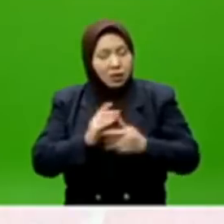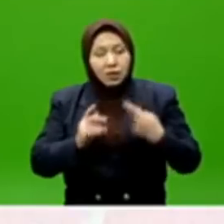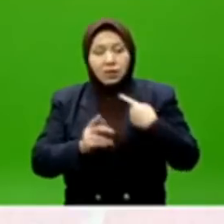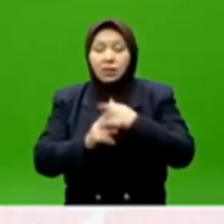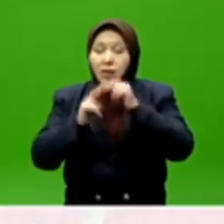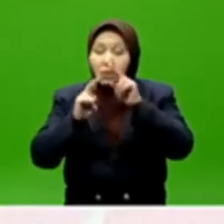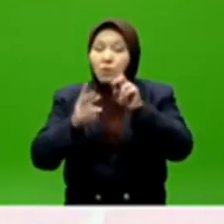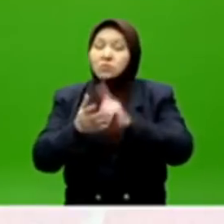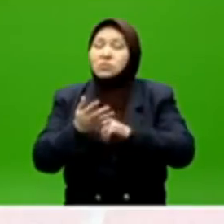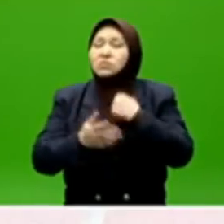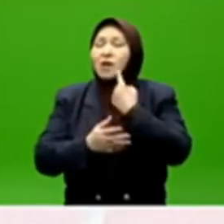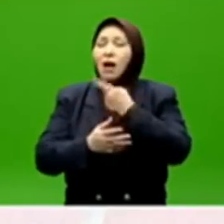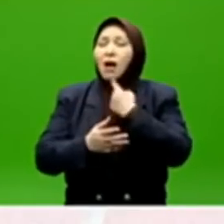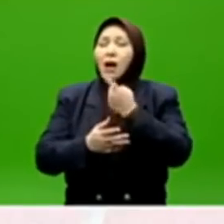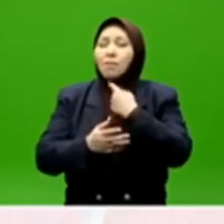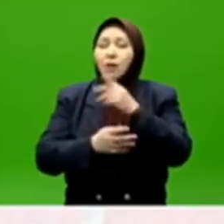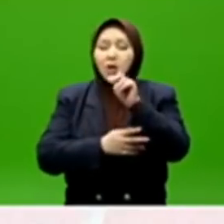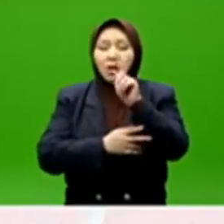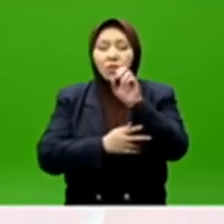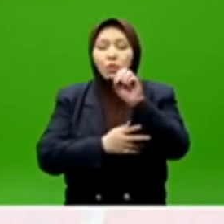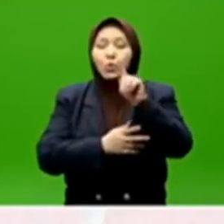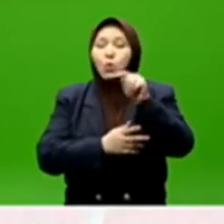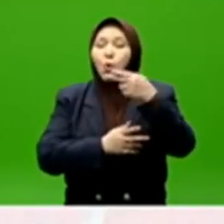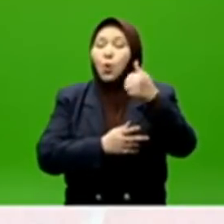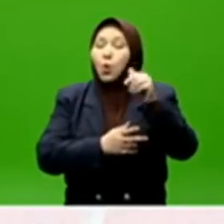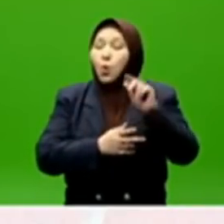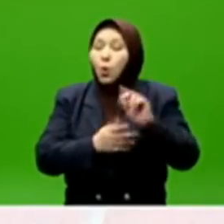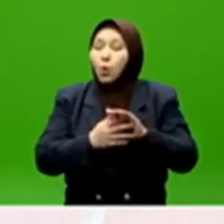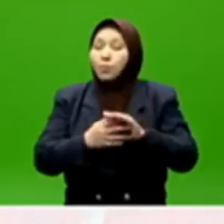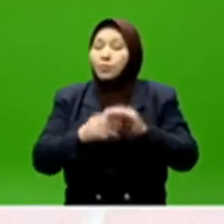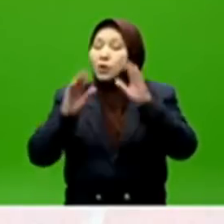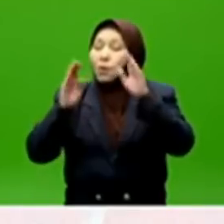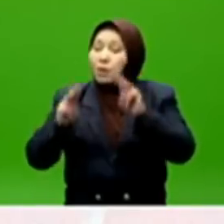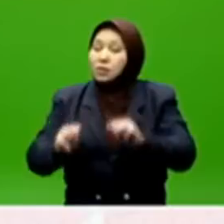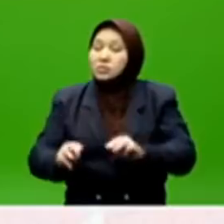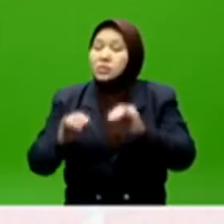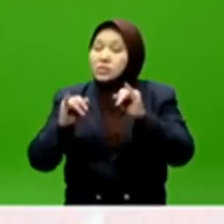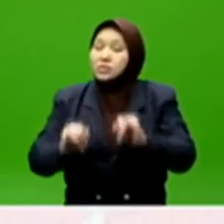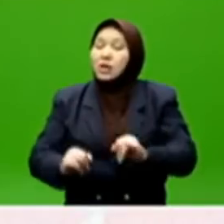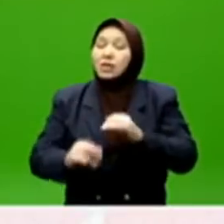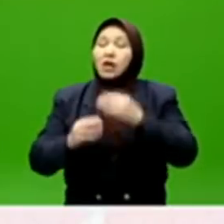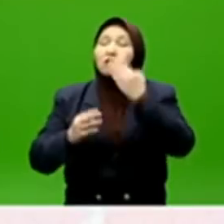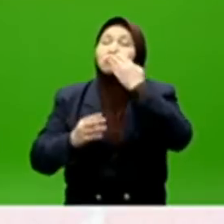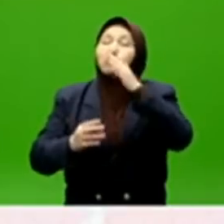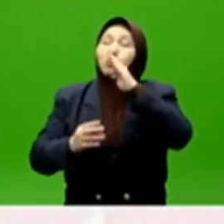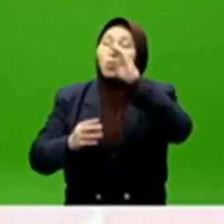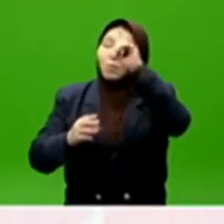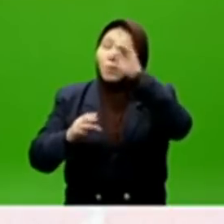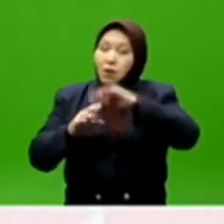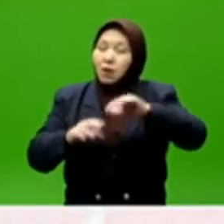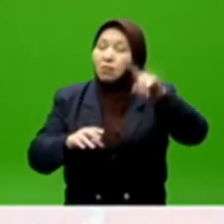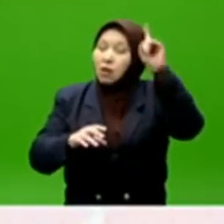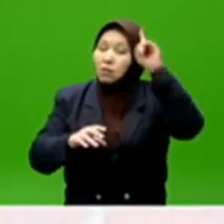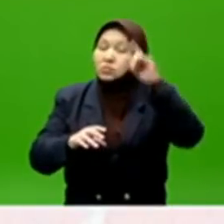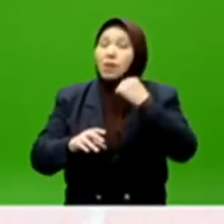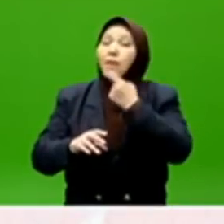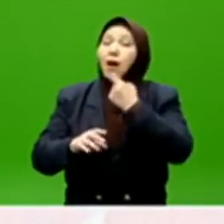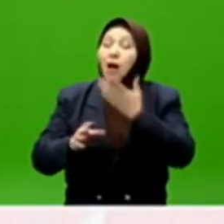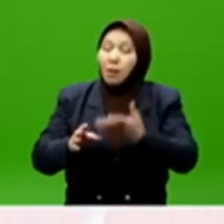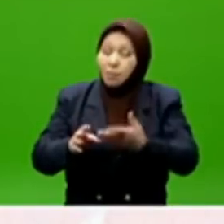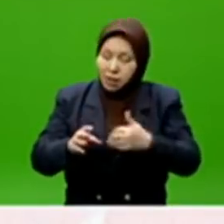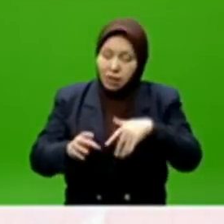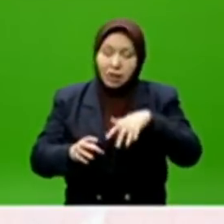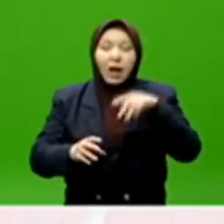siapakah tokoh insan yang bersyukur kepada Allah Subhanahu Wa Taala? Sudah tentu tidak lain tidak bukan